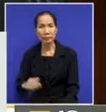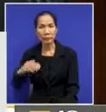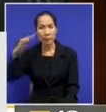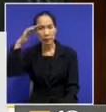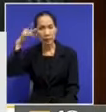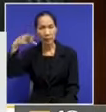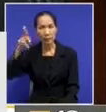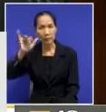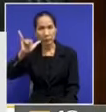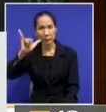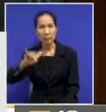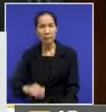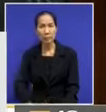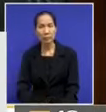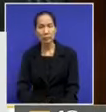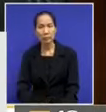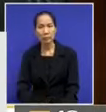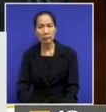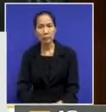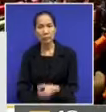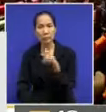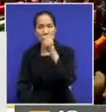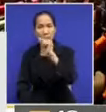รณ ์พลเอกประยุทธ์จันทร์โอชาครับ